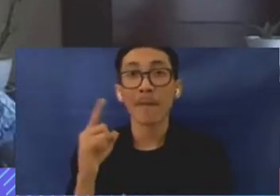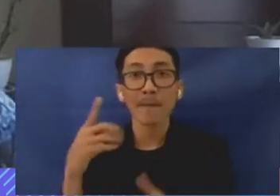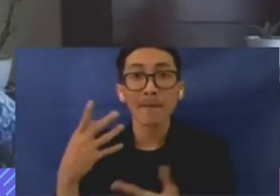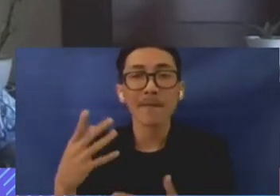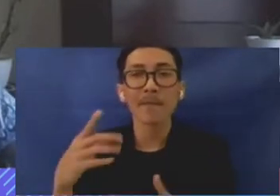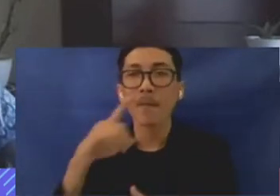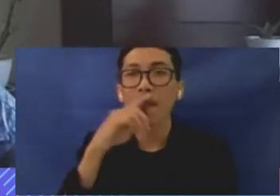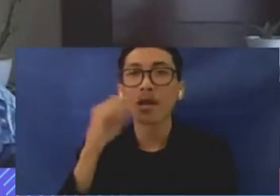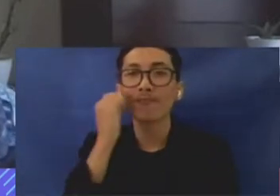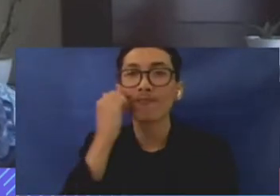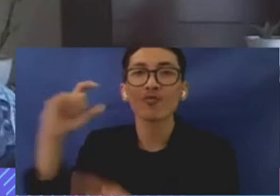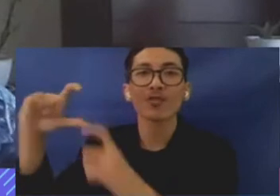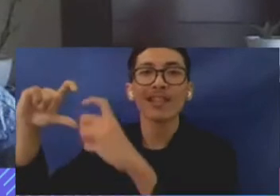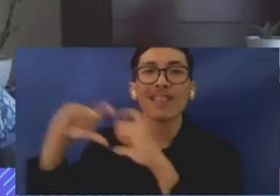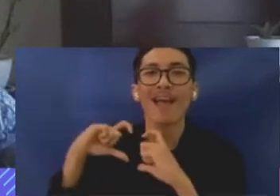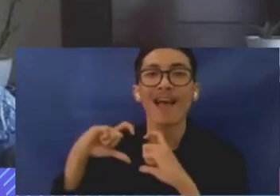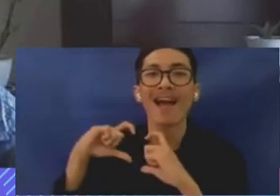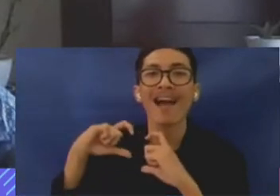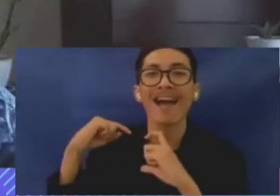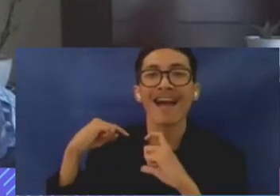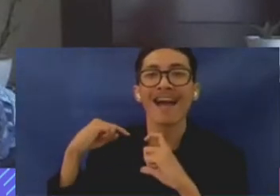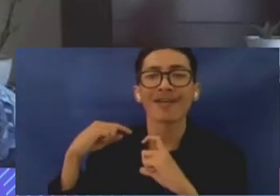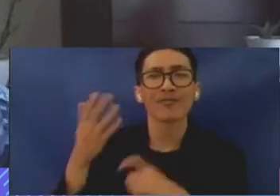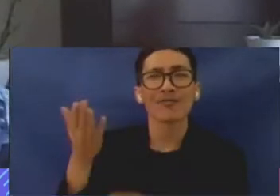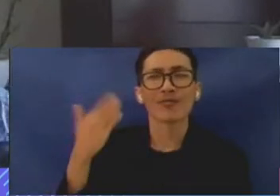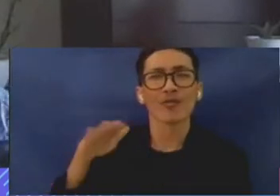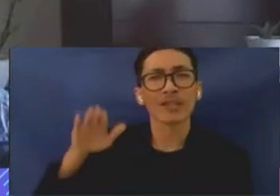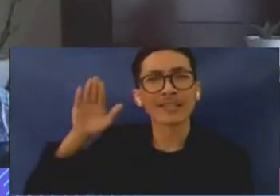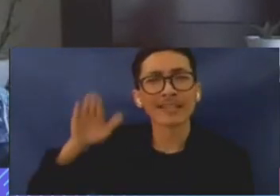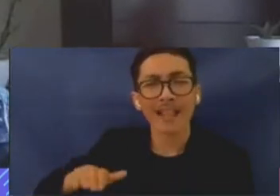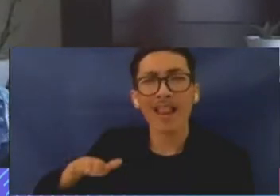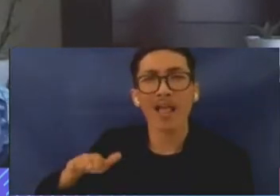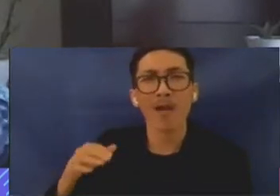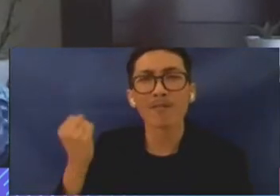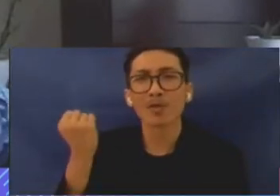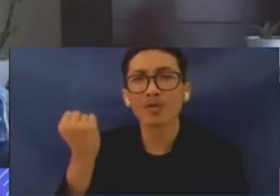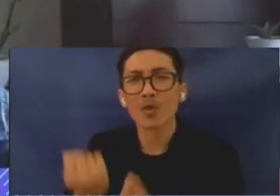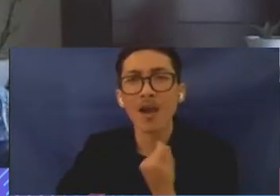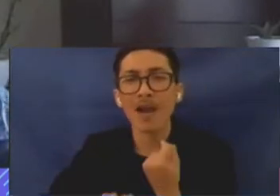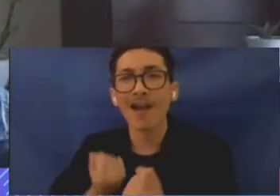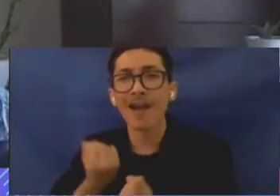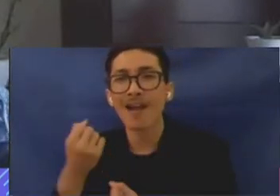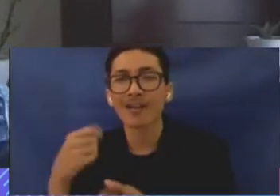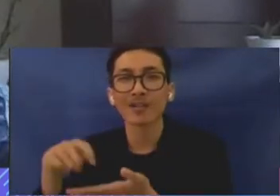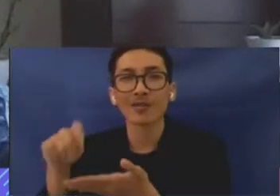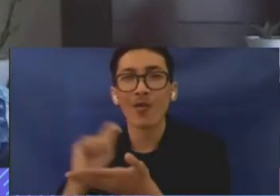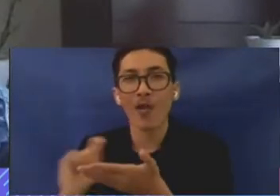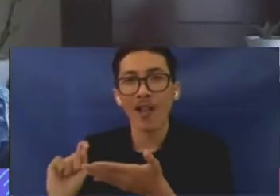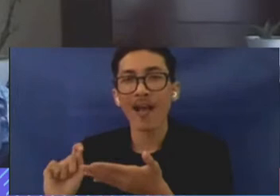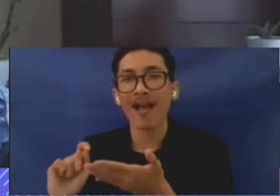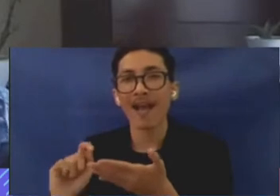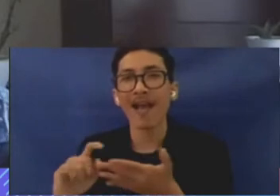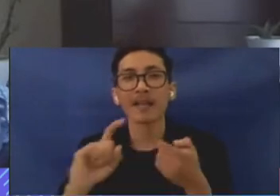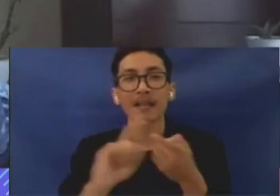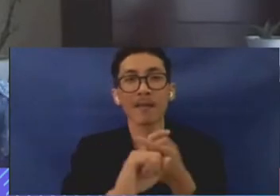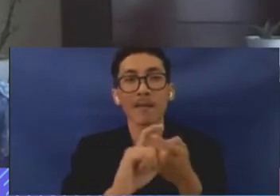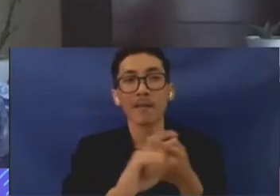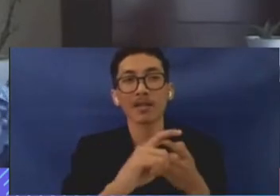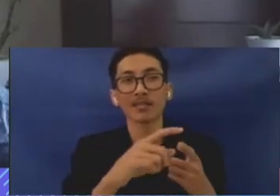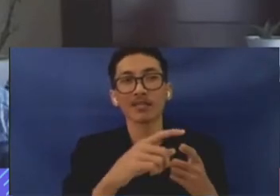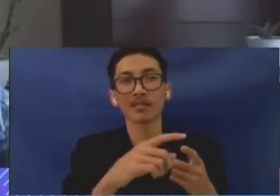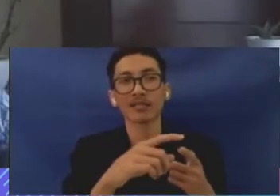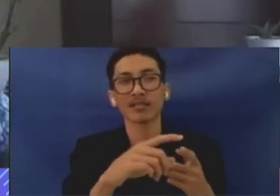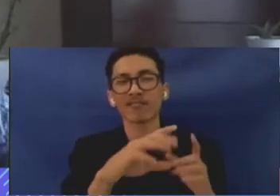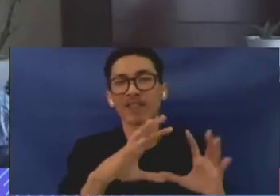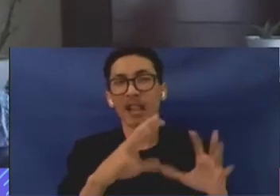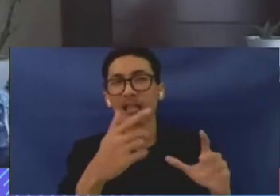saya. Saat saya kecil, saya berjuang di sekolah. Di mata teman sekelas, saya kelihatan bodoh. Saya